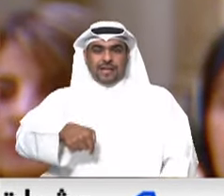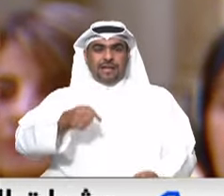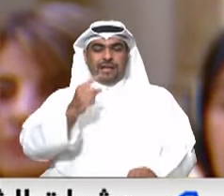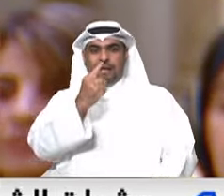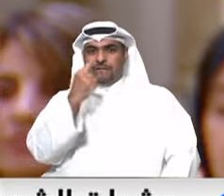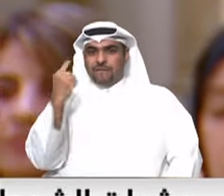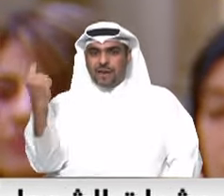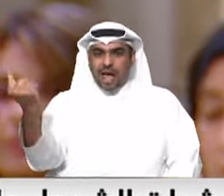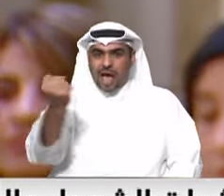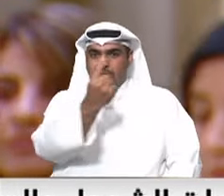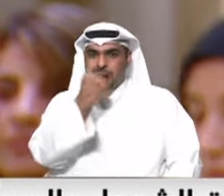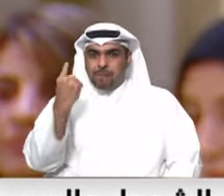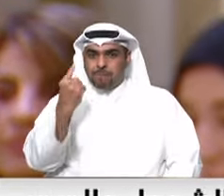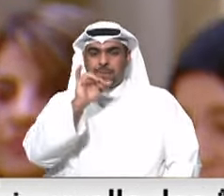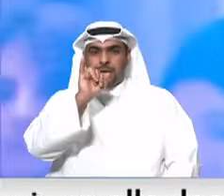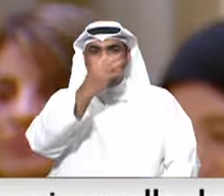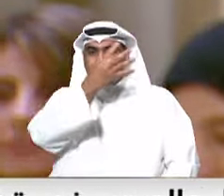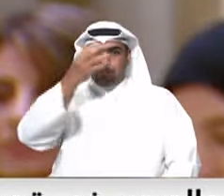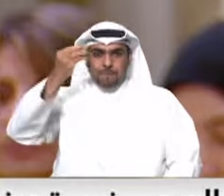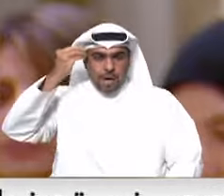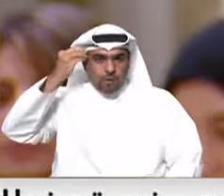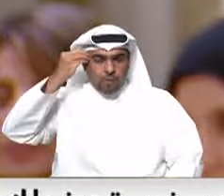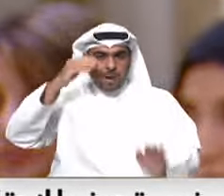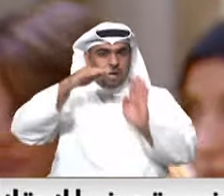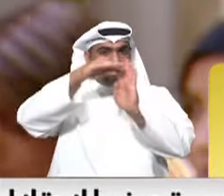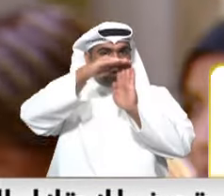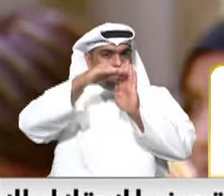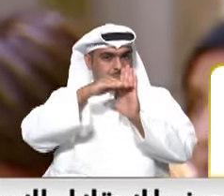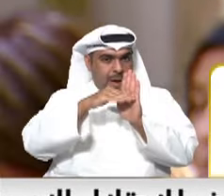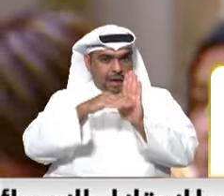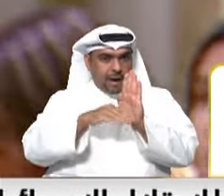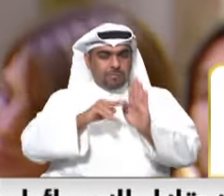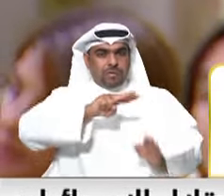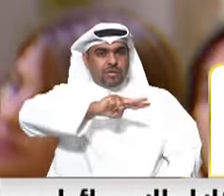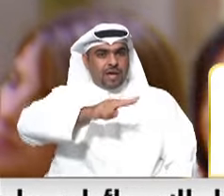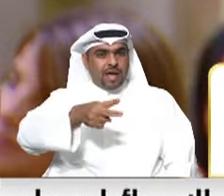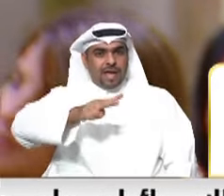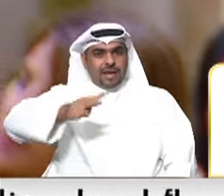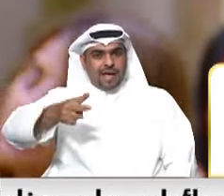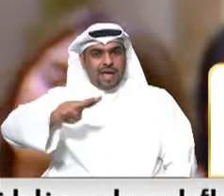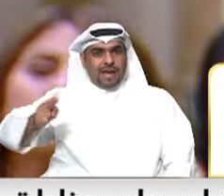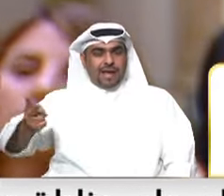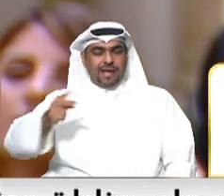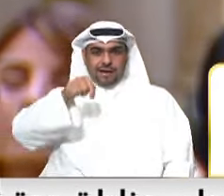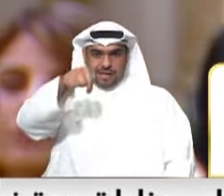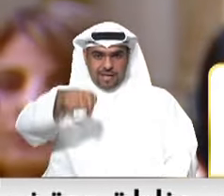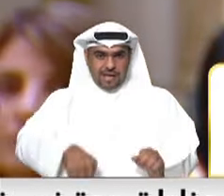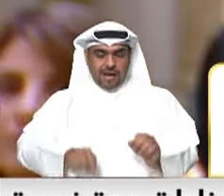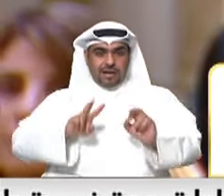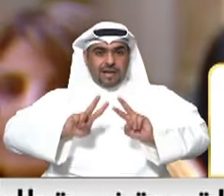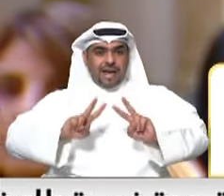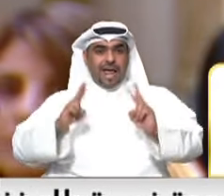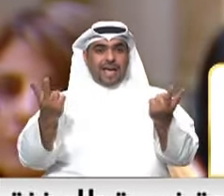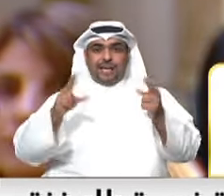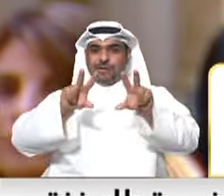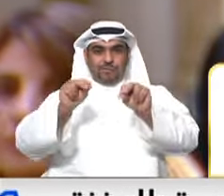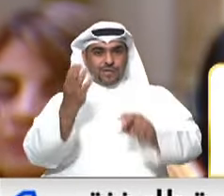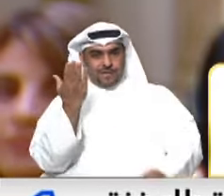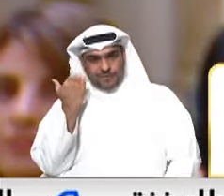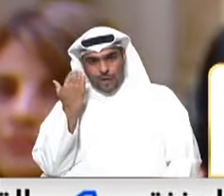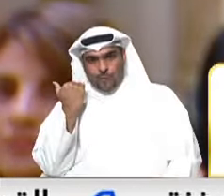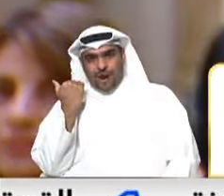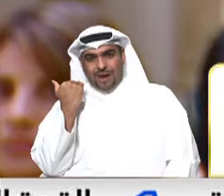وتدفق المعلومات، إذ نجد أنفسنا على شفا تحول كبير تغلغلت فيه التكنولوجيا